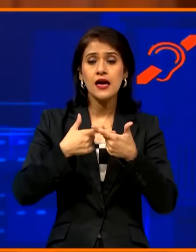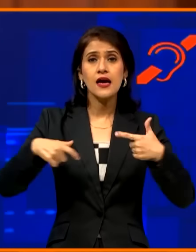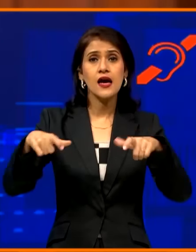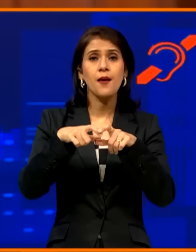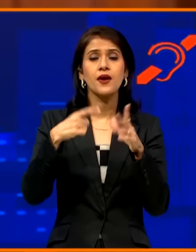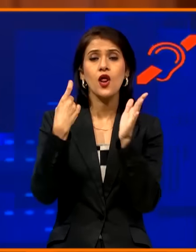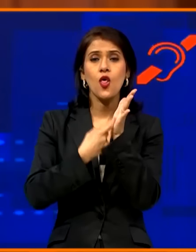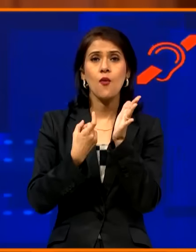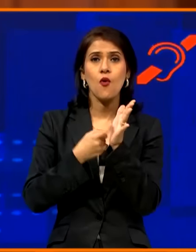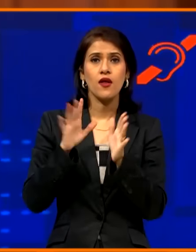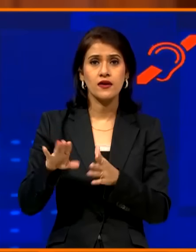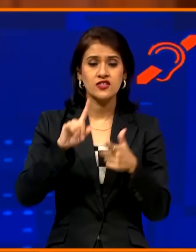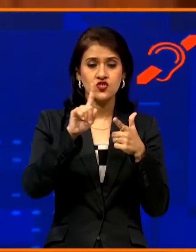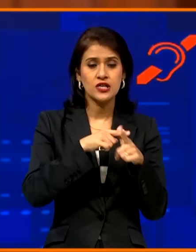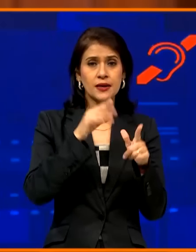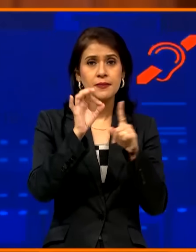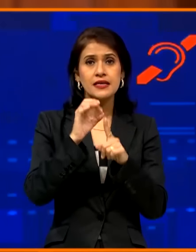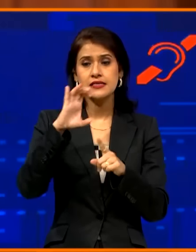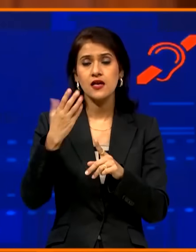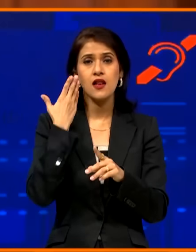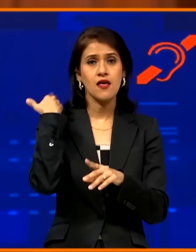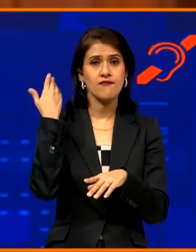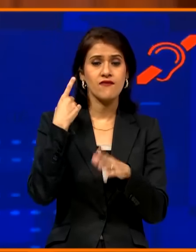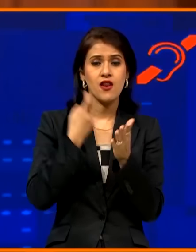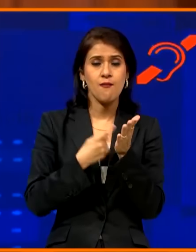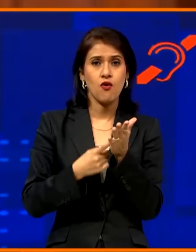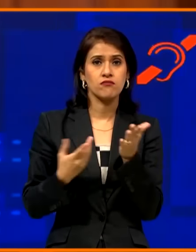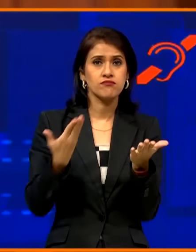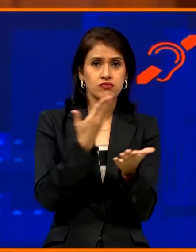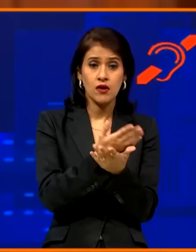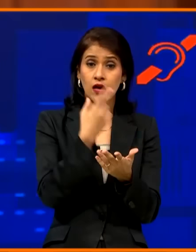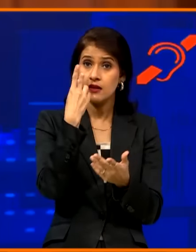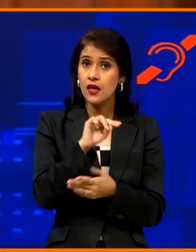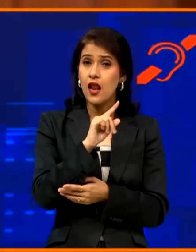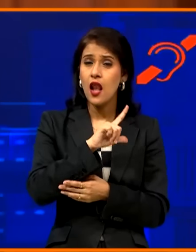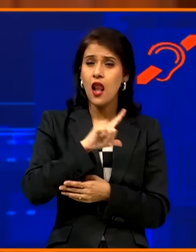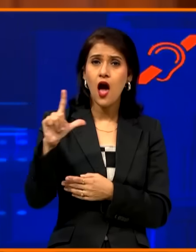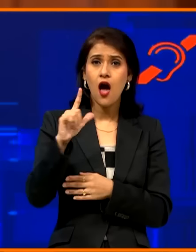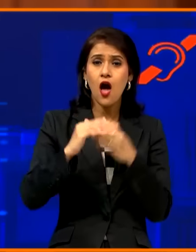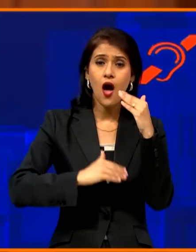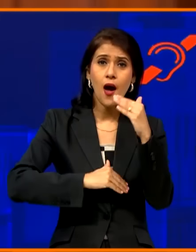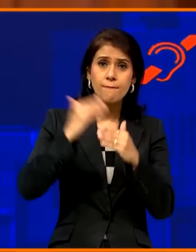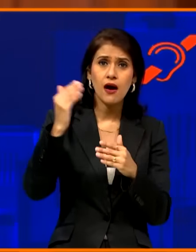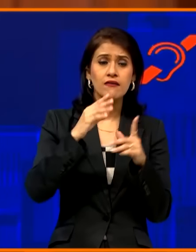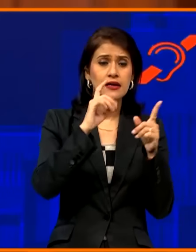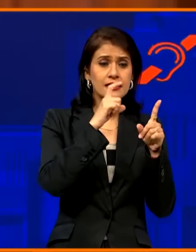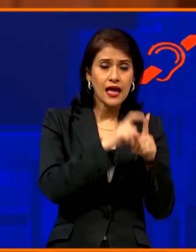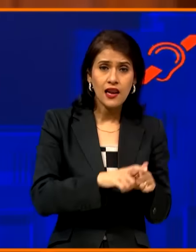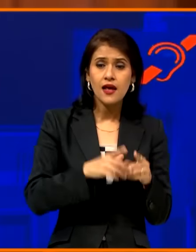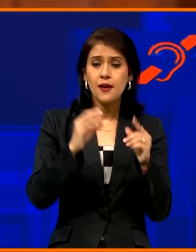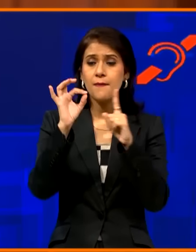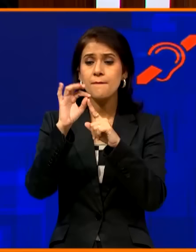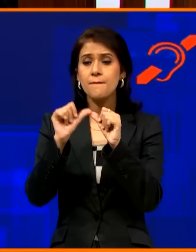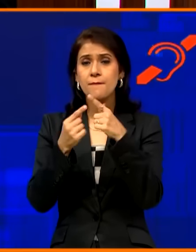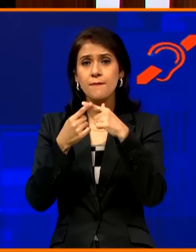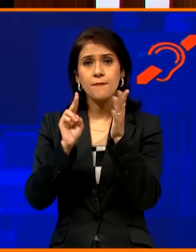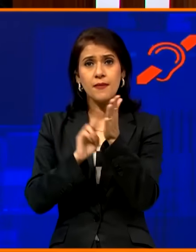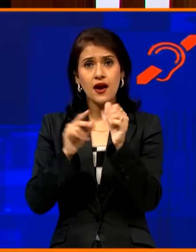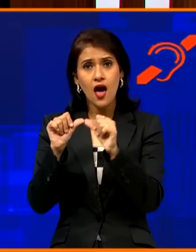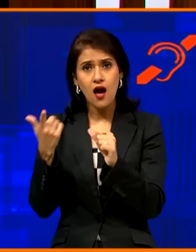बेसिस जेपीसी की पिछली रिपोर्ट है और हमने लाखों लोगों से दिल्ली में पटना में बंगाल